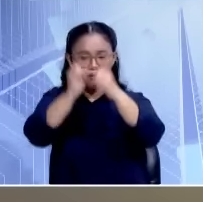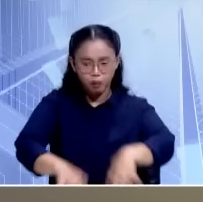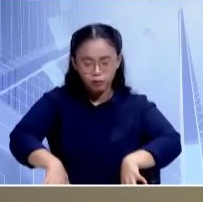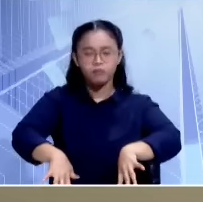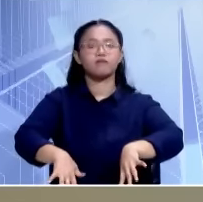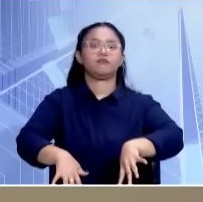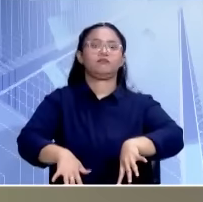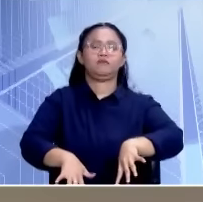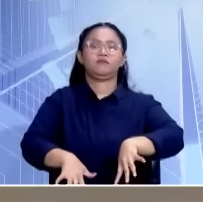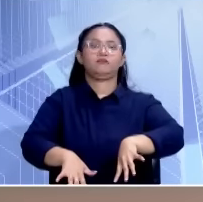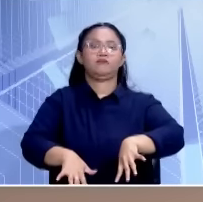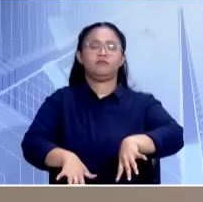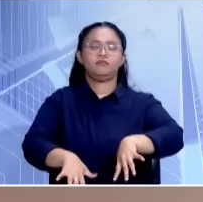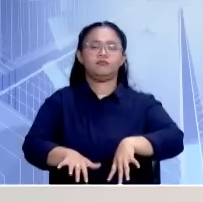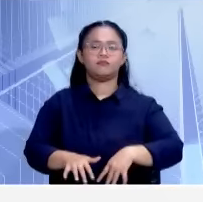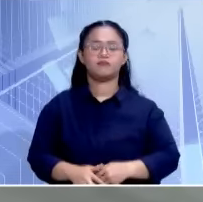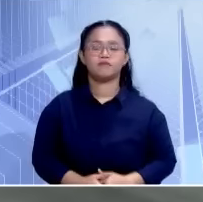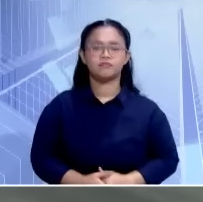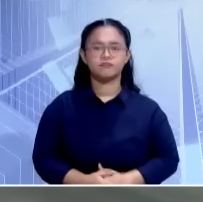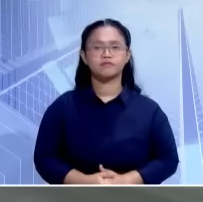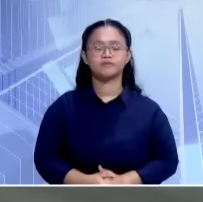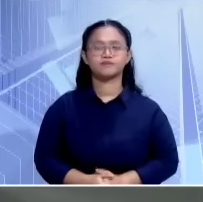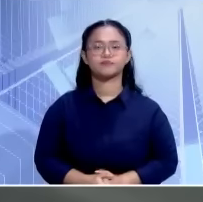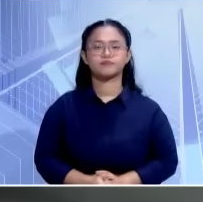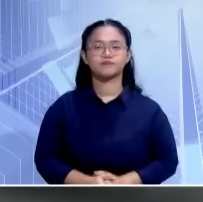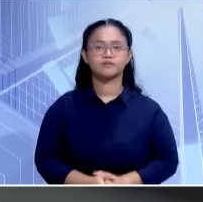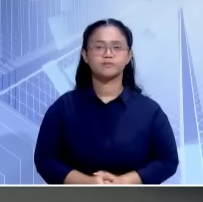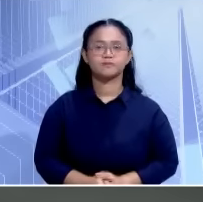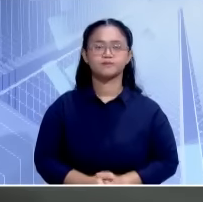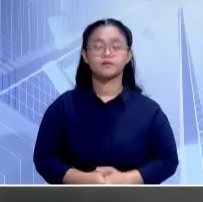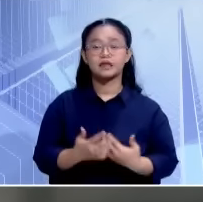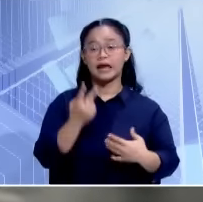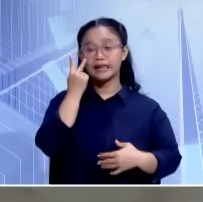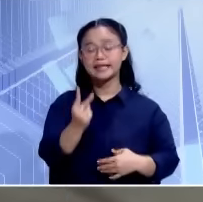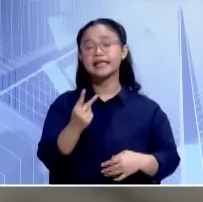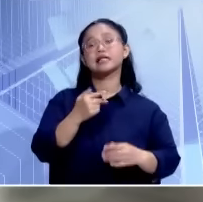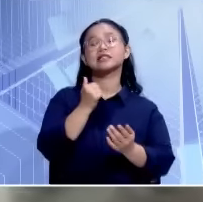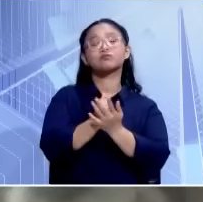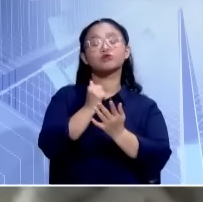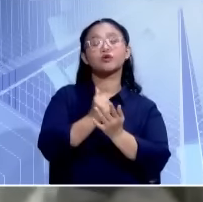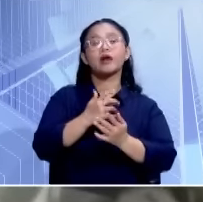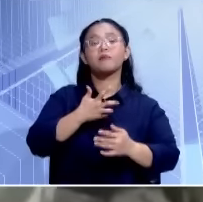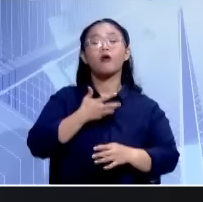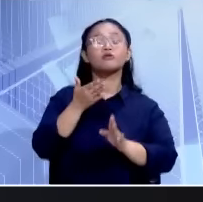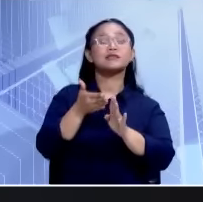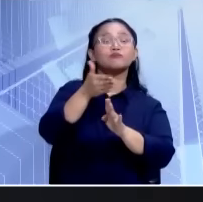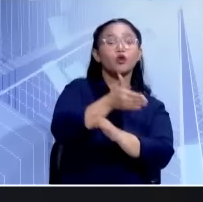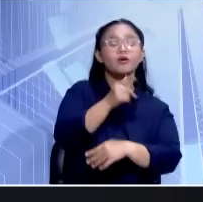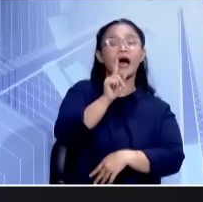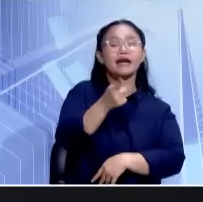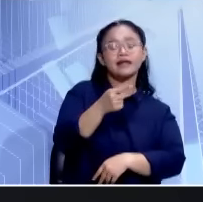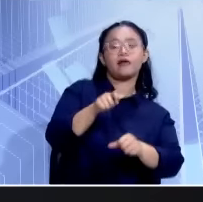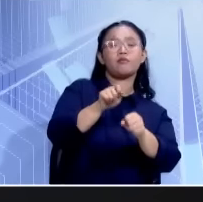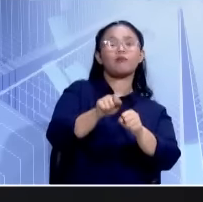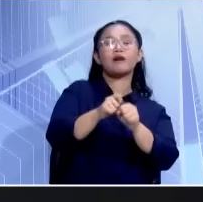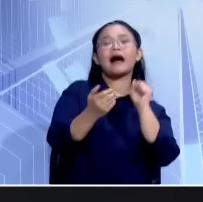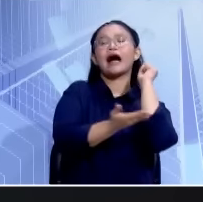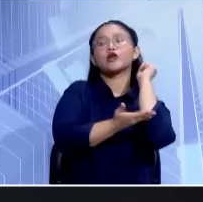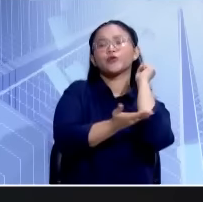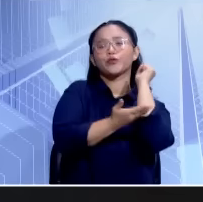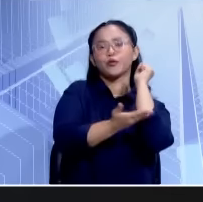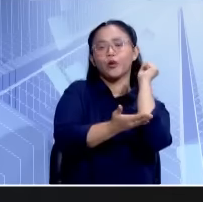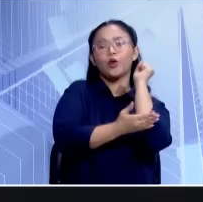molen masih berada di pinggir kanal tak jauh dari lokasi. Jembatan ini dibuat untuk menggantikan jembatan kayu di sampingnya, di